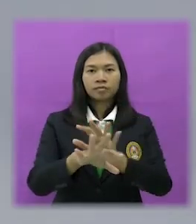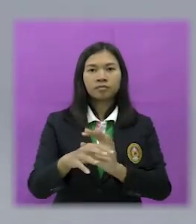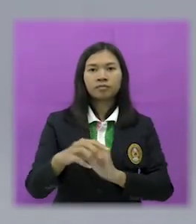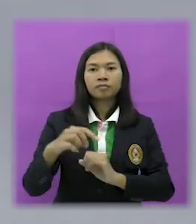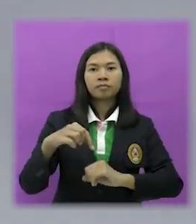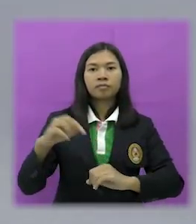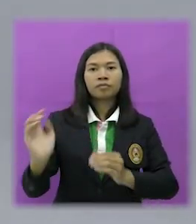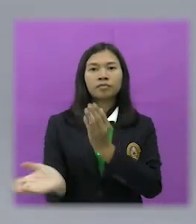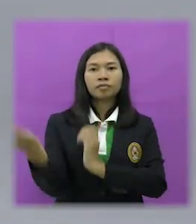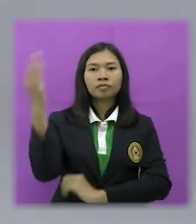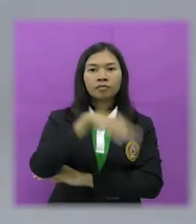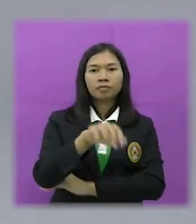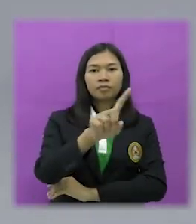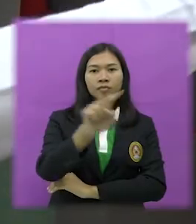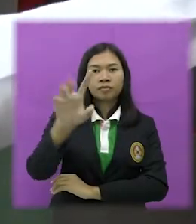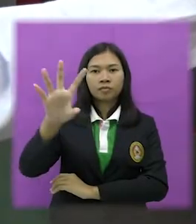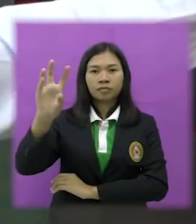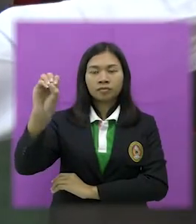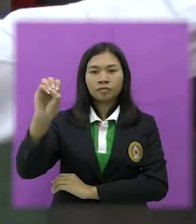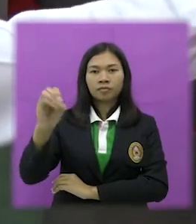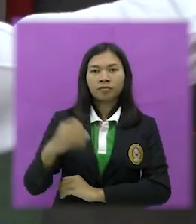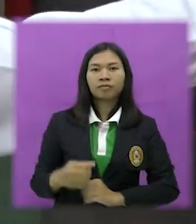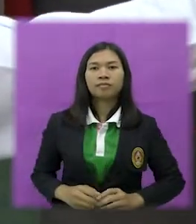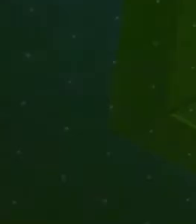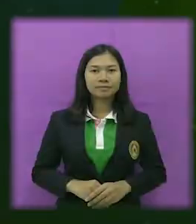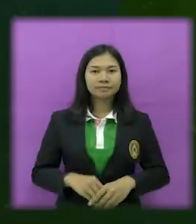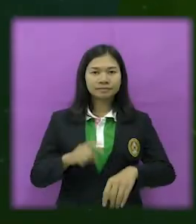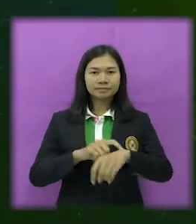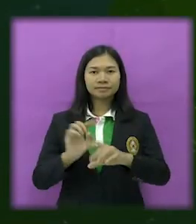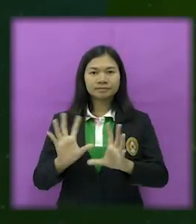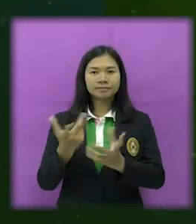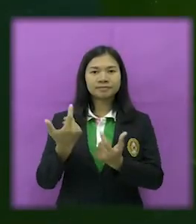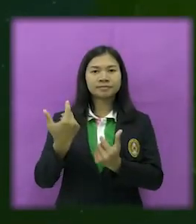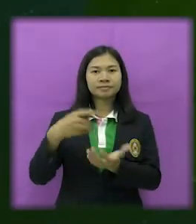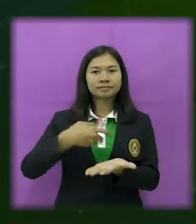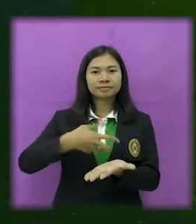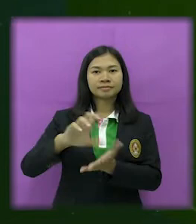วันละ150คนจำนวน2วันหมดเวลา